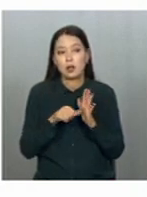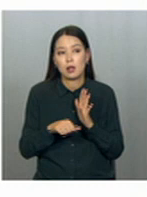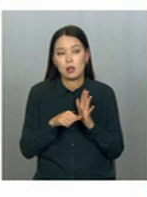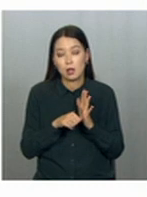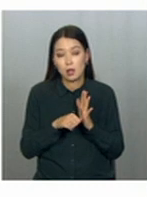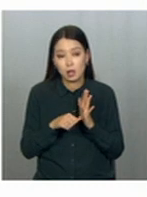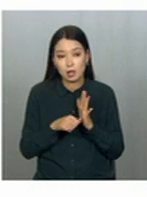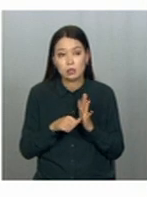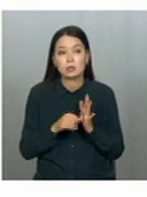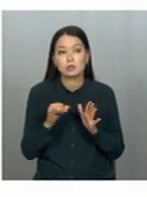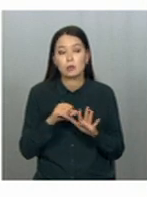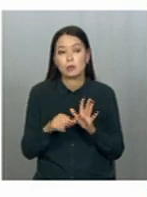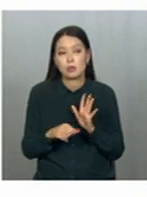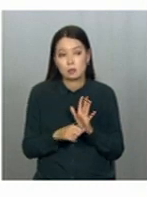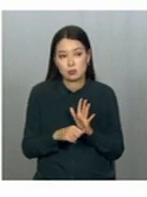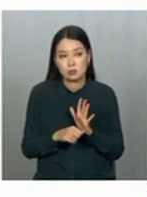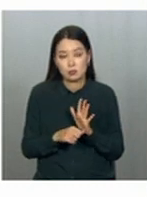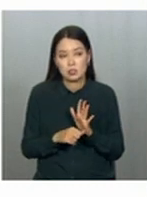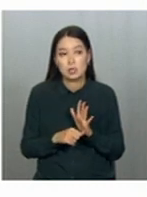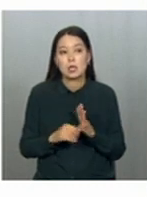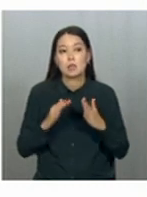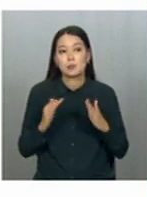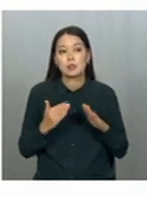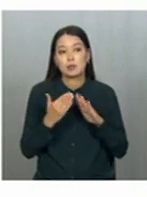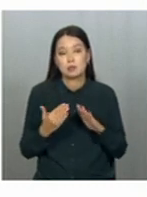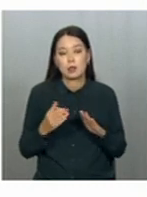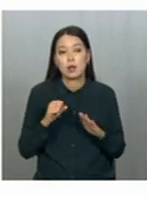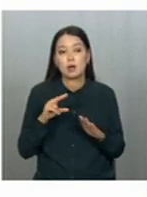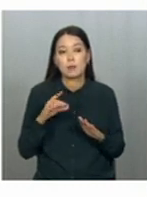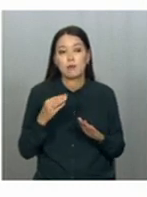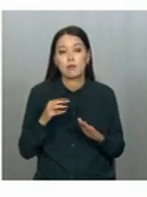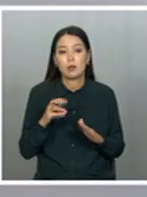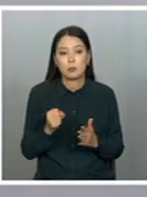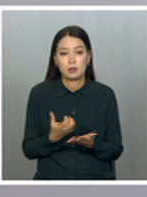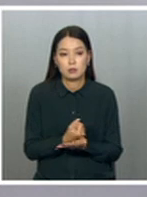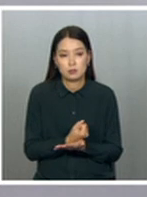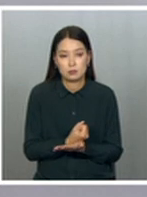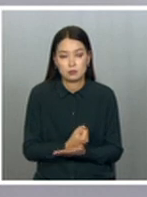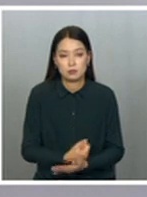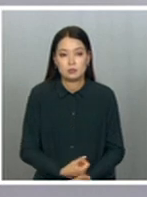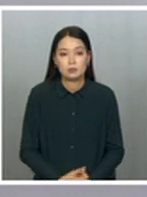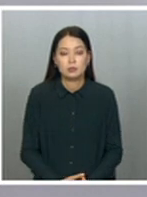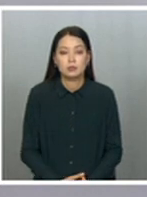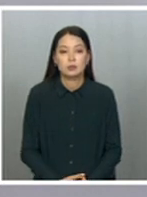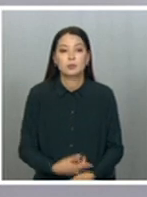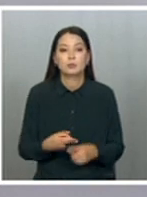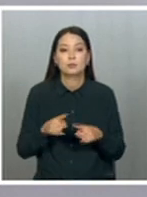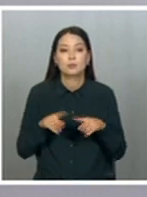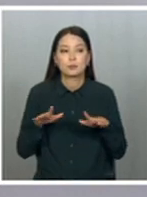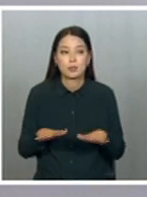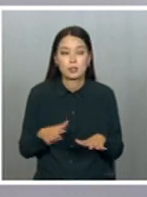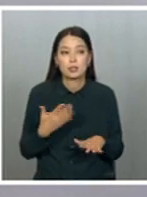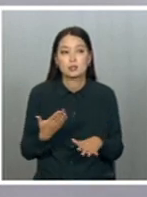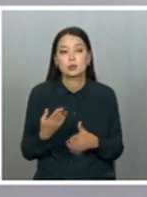6 және 16. Қиық пирамиданың апофемасын табыңыз. Біздерде